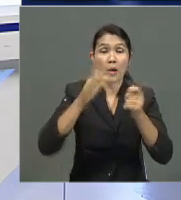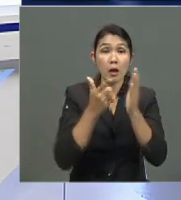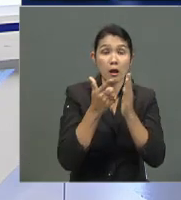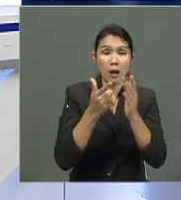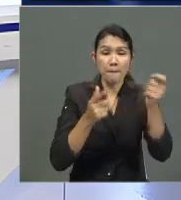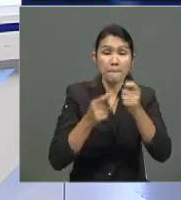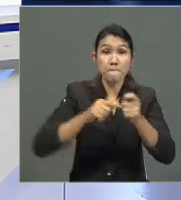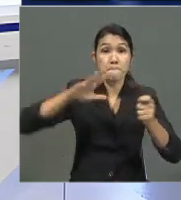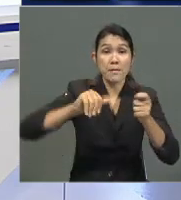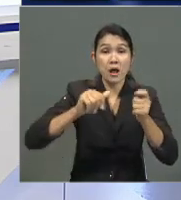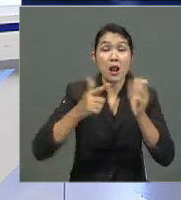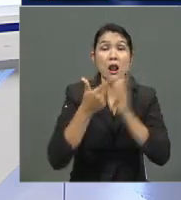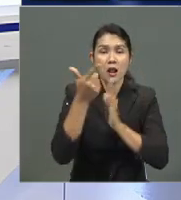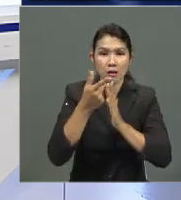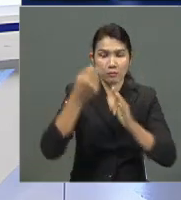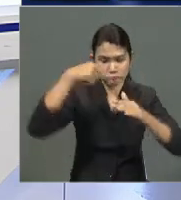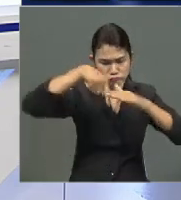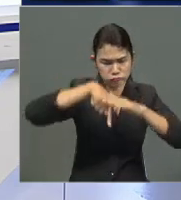แมกนิจูดนะคะมีสุดกลางอยู่ที่อำเภอเมืองเลยความลึก5